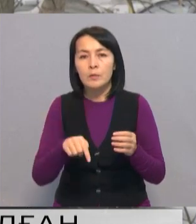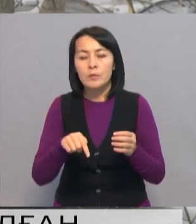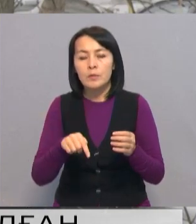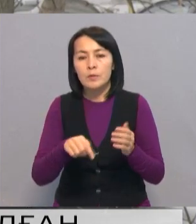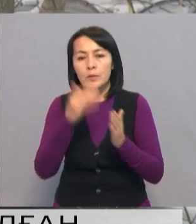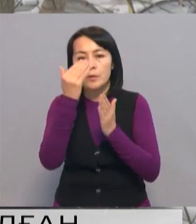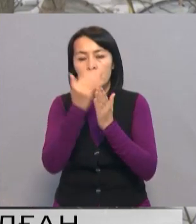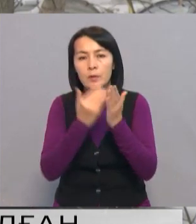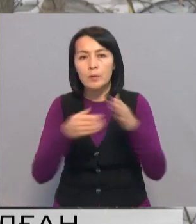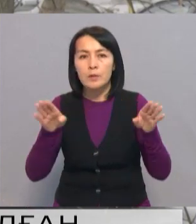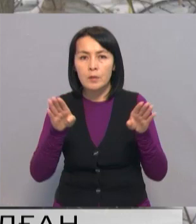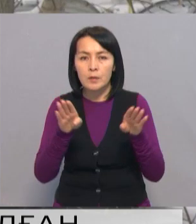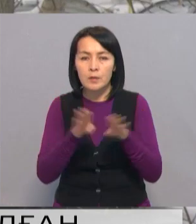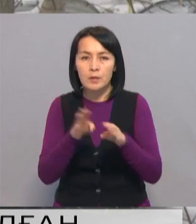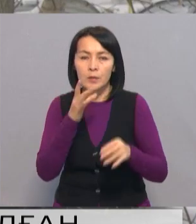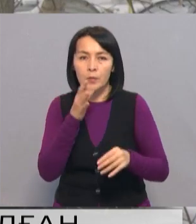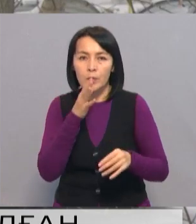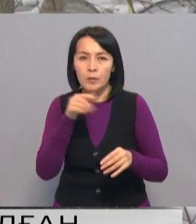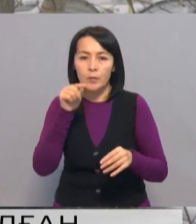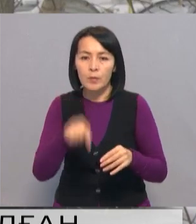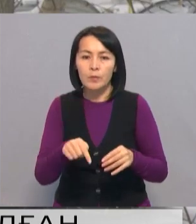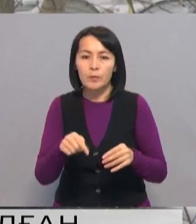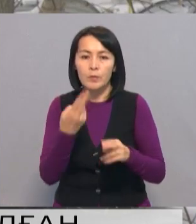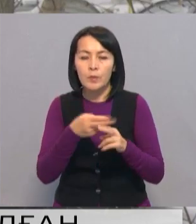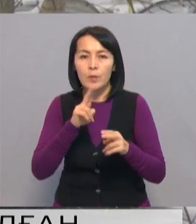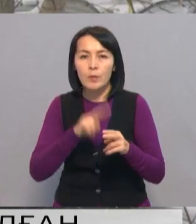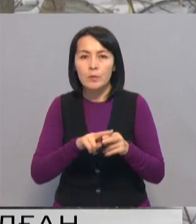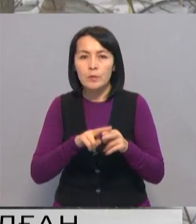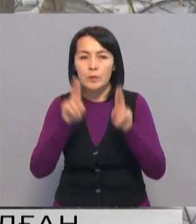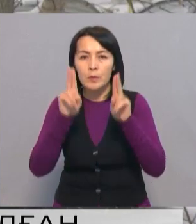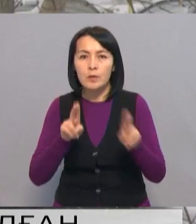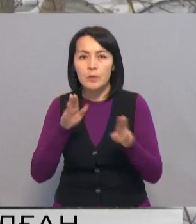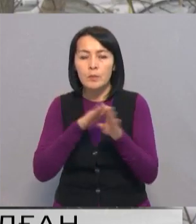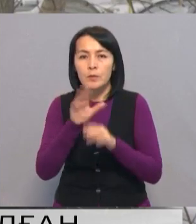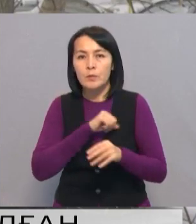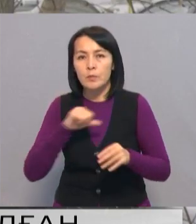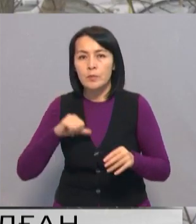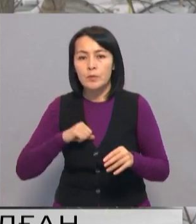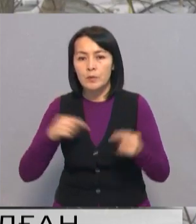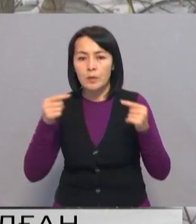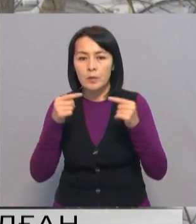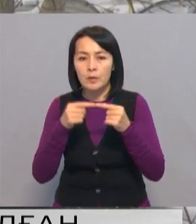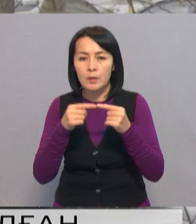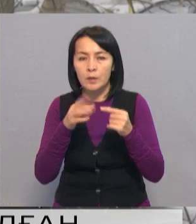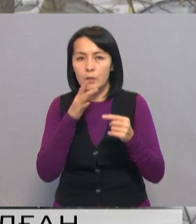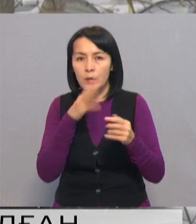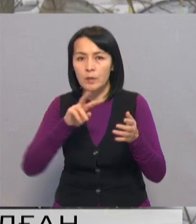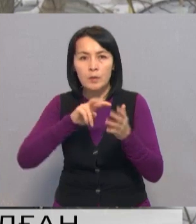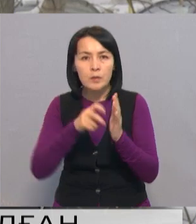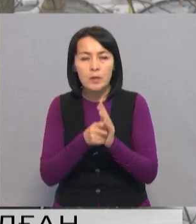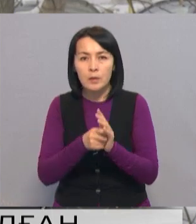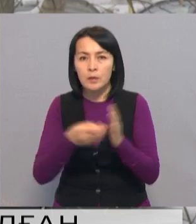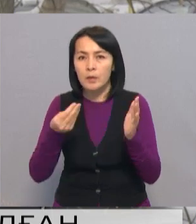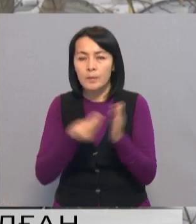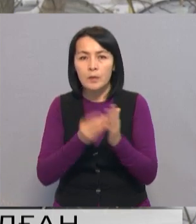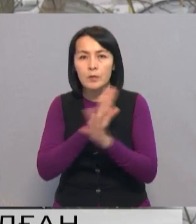критерийге сәйкес келип жаткан кезде, олар осы тармактар боюнча өздерин дәлелдеген жагдайда оларга салык да салынбайды,